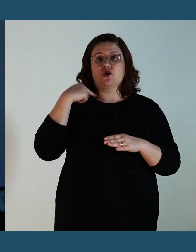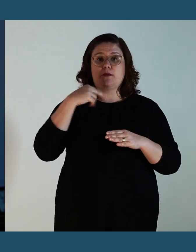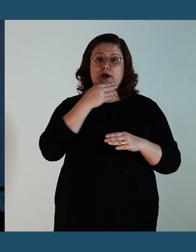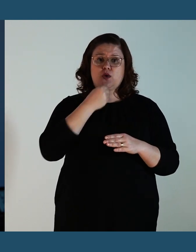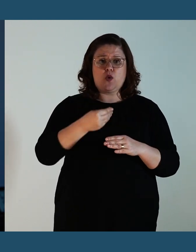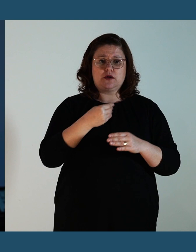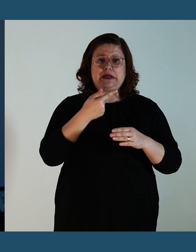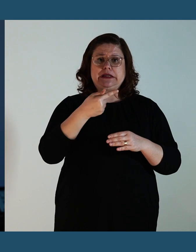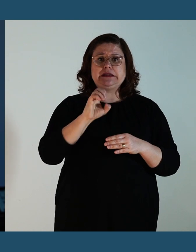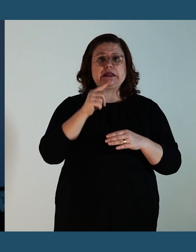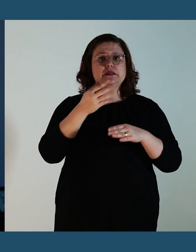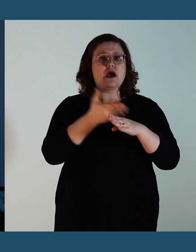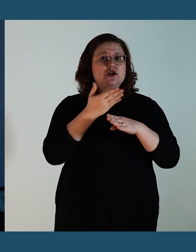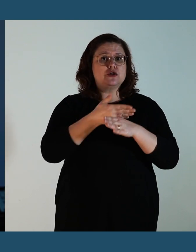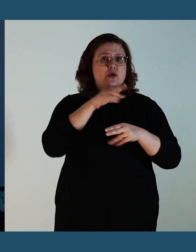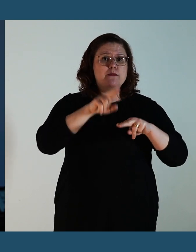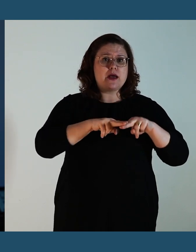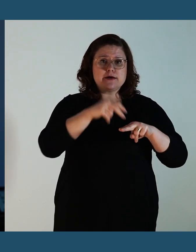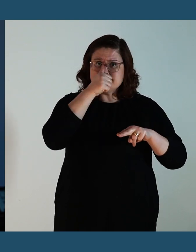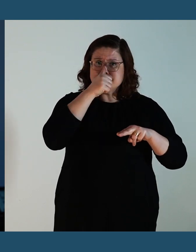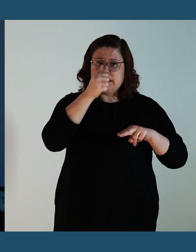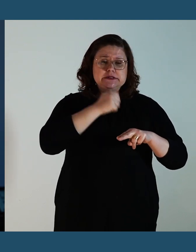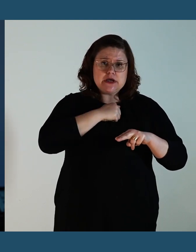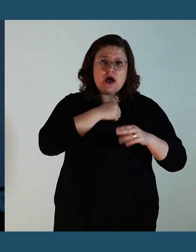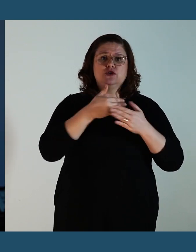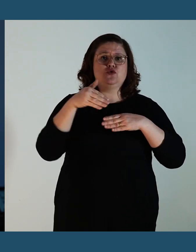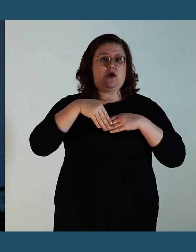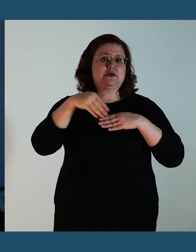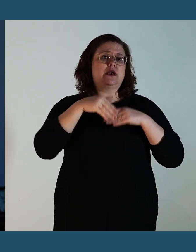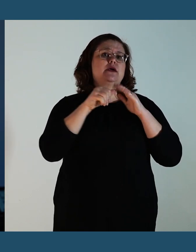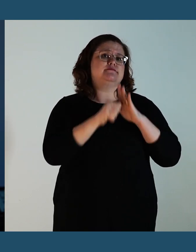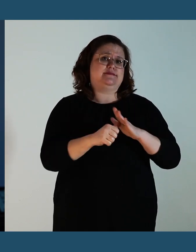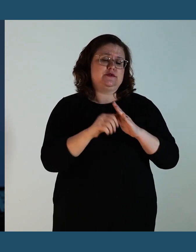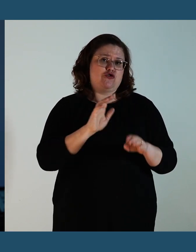saada TET-harjoittelupaikkoja syrjivien ennakkoluulojen vuoksi.